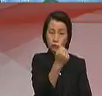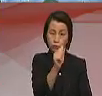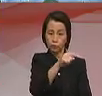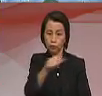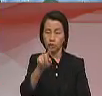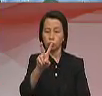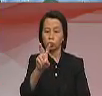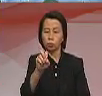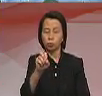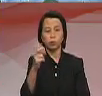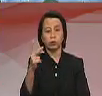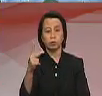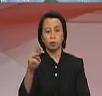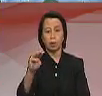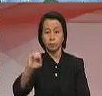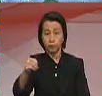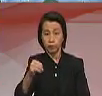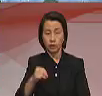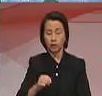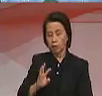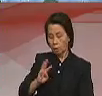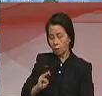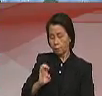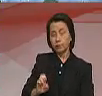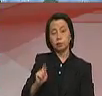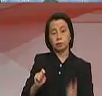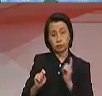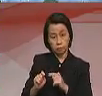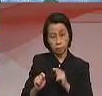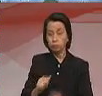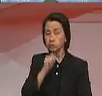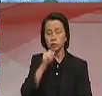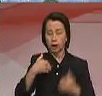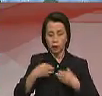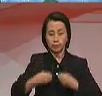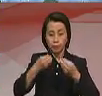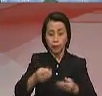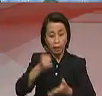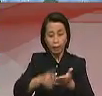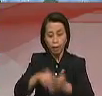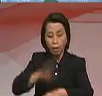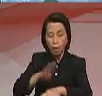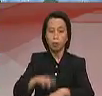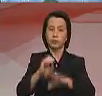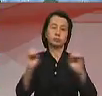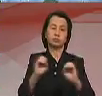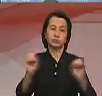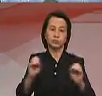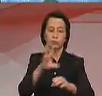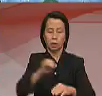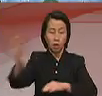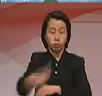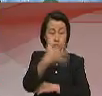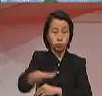20 kilometer sejam oleh itu coba tahun Metropolis mission tidak mengeluarkan sebaran amaran angin kencangnya